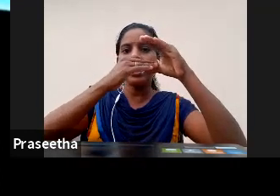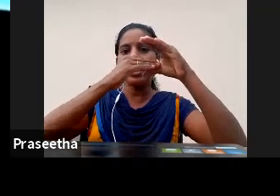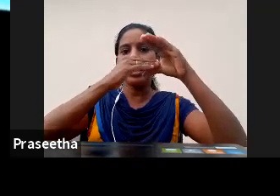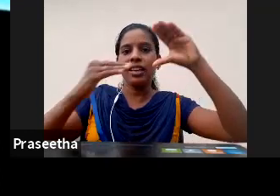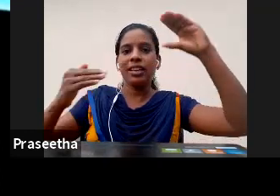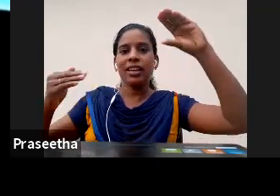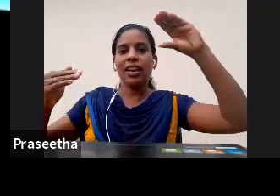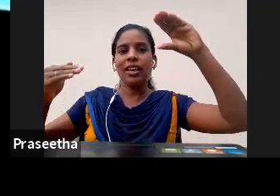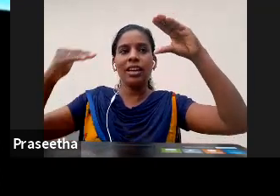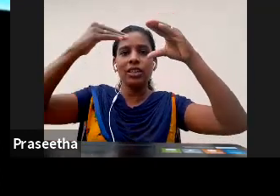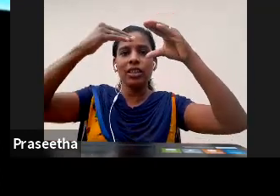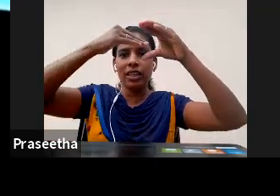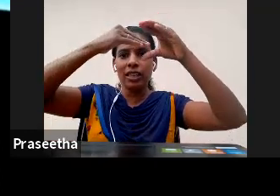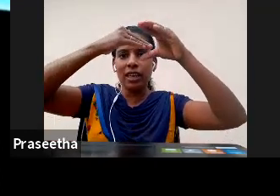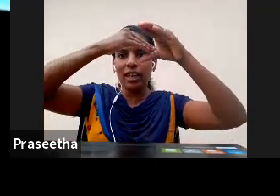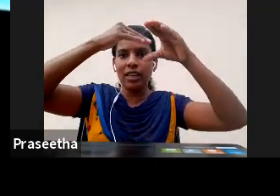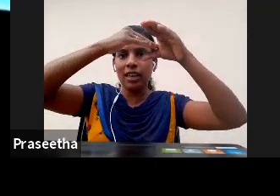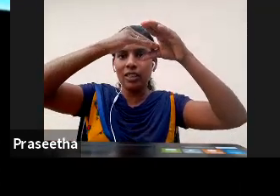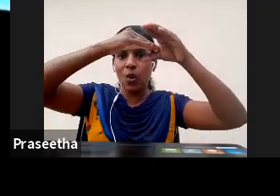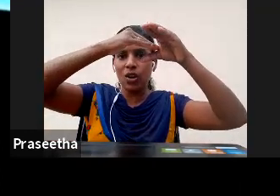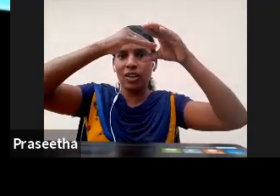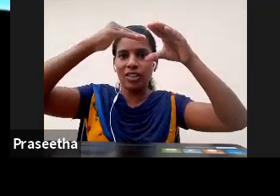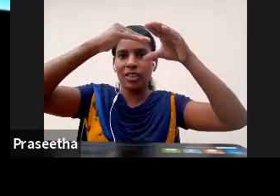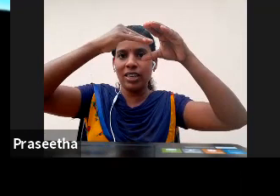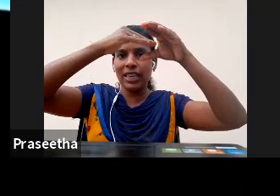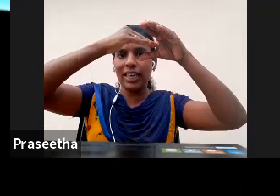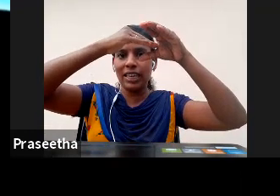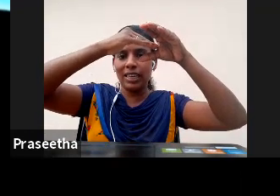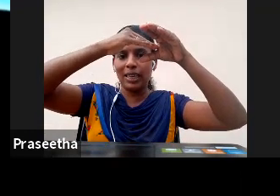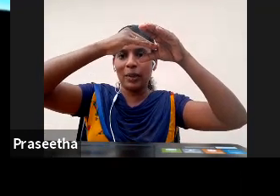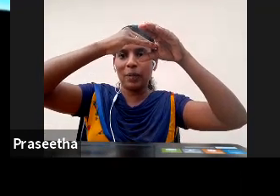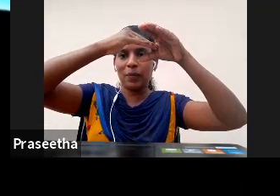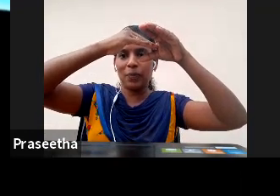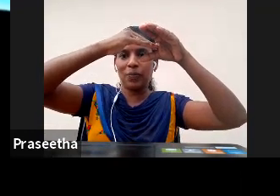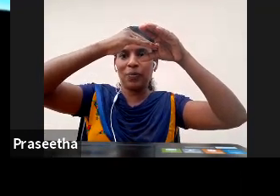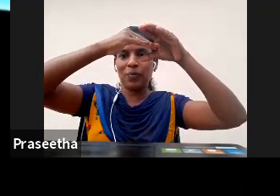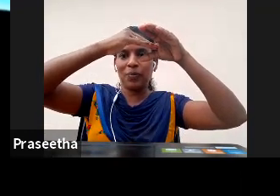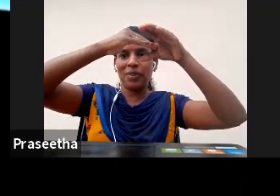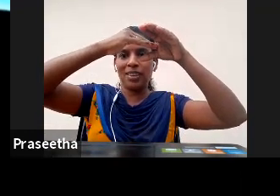ഇനി ഇ, ഐ ഇങ്ങനെ വെച്ചിട്ട് അതിന്റെ നടുക്കുള്ള സ്ട്രോക്ക് ഇ.